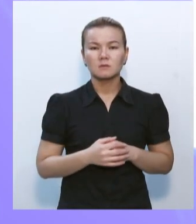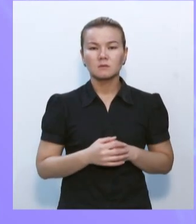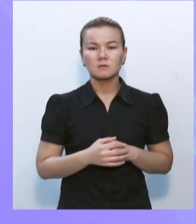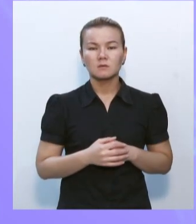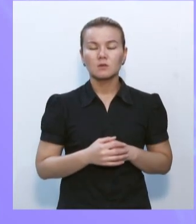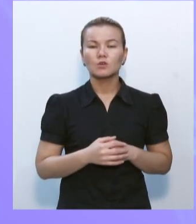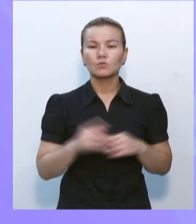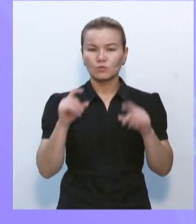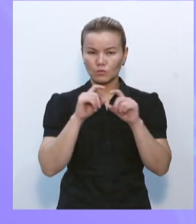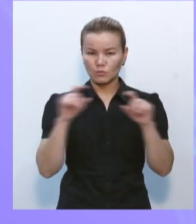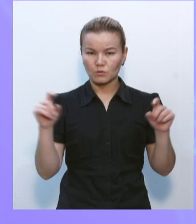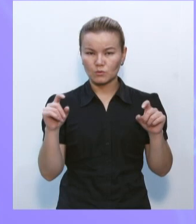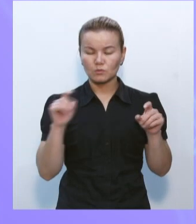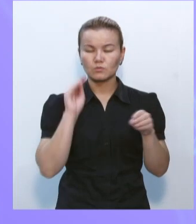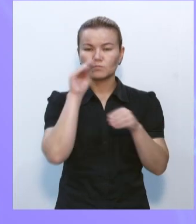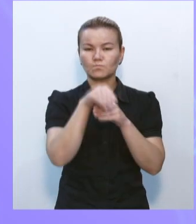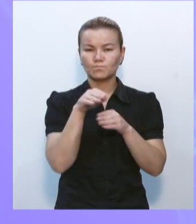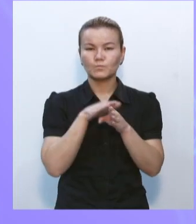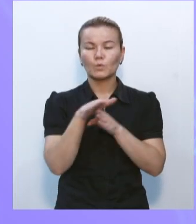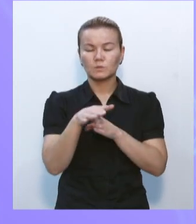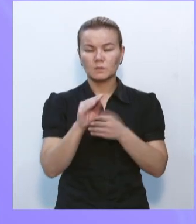Сүйлөмдү толуктап жаз.